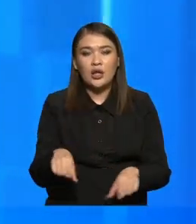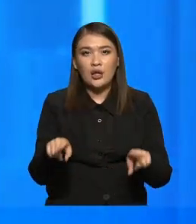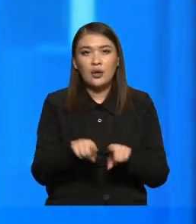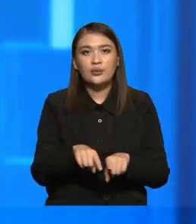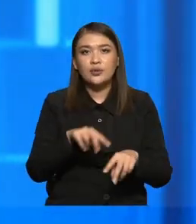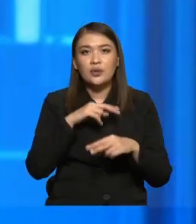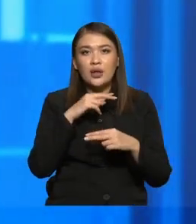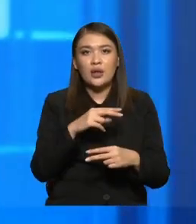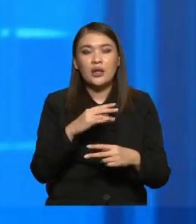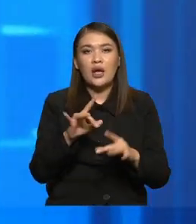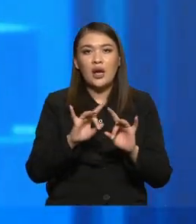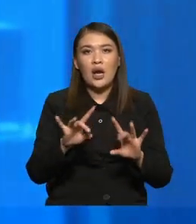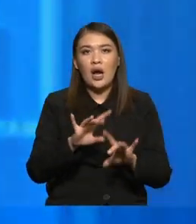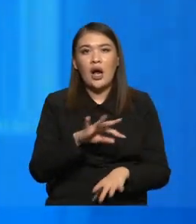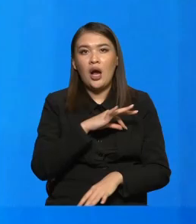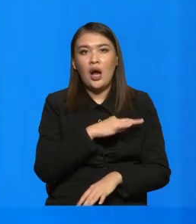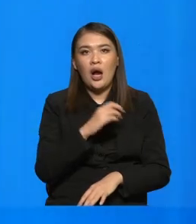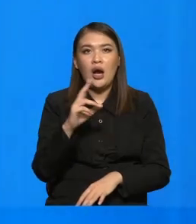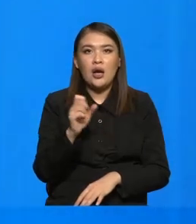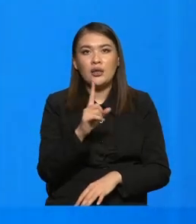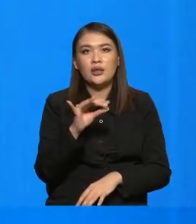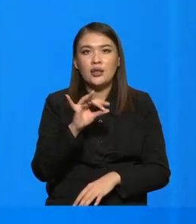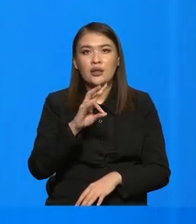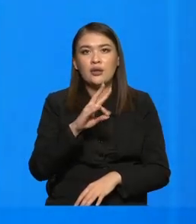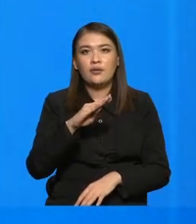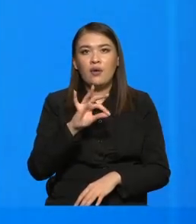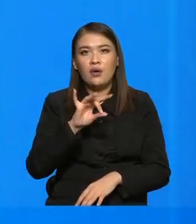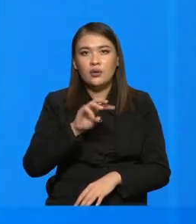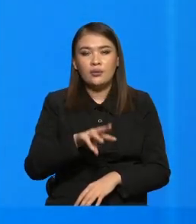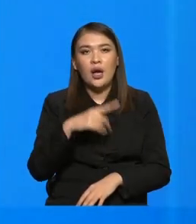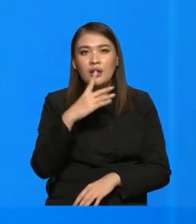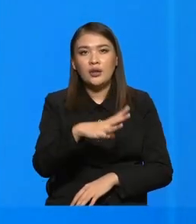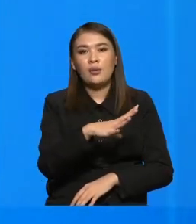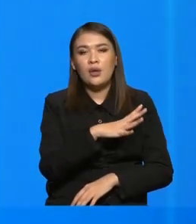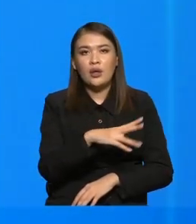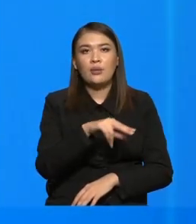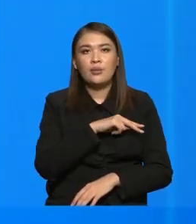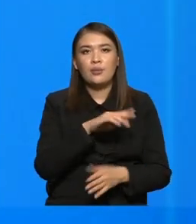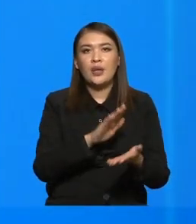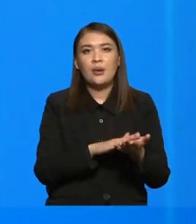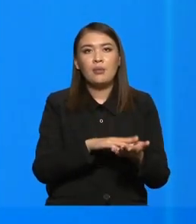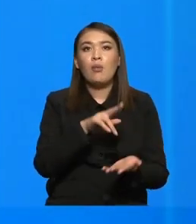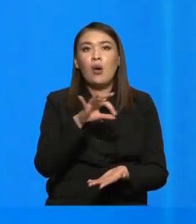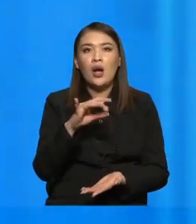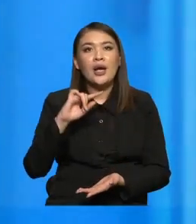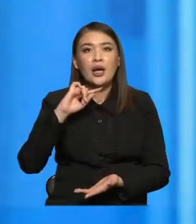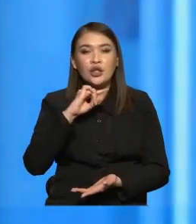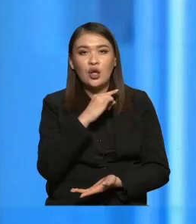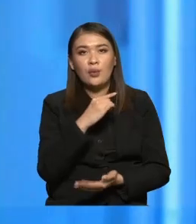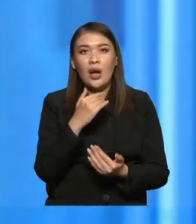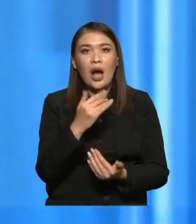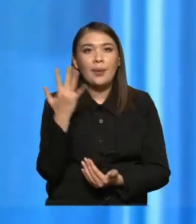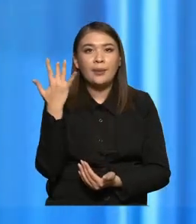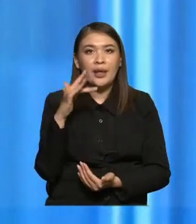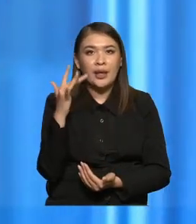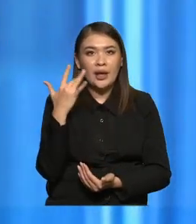мнение в эксклюзивном интервью агентству Каз ифом выразил один из лауреатов Нобелевской премии по экономике британско-американский